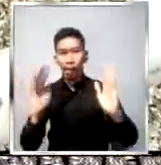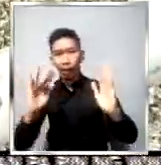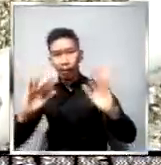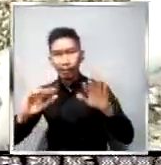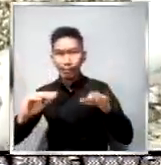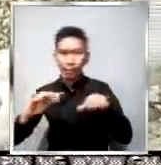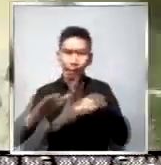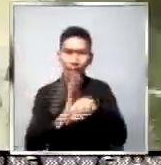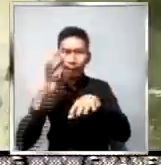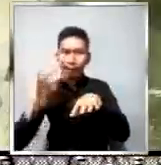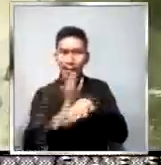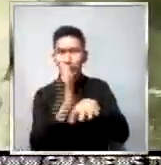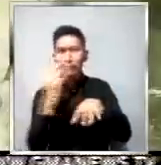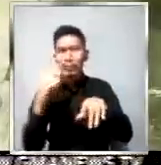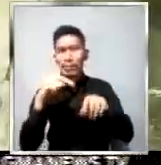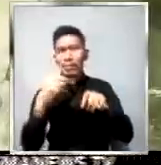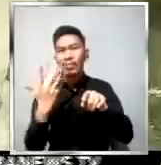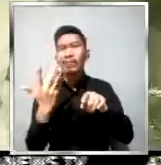dadali, yero.